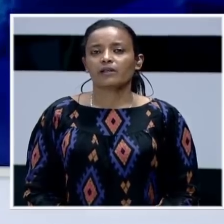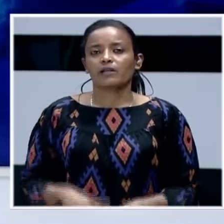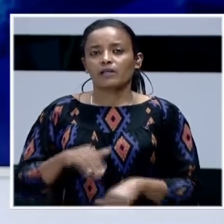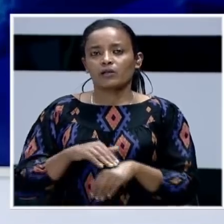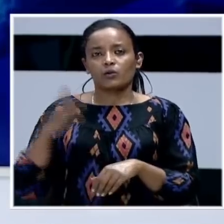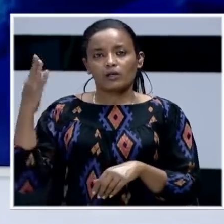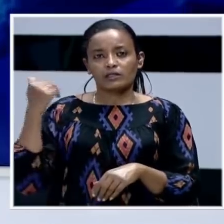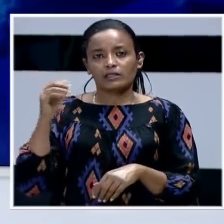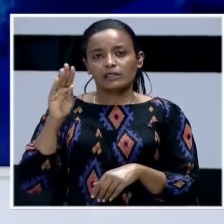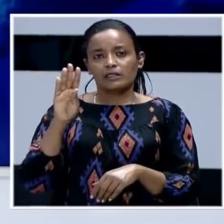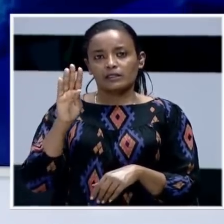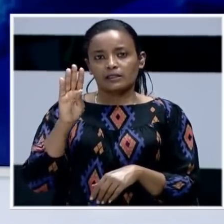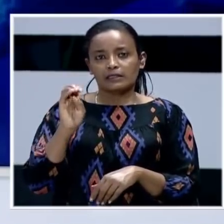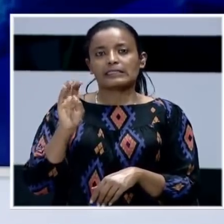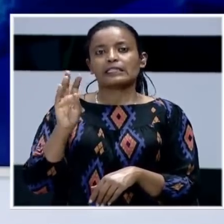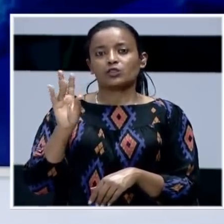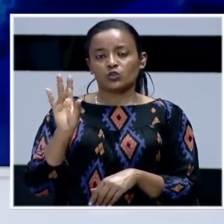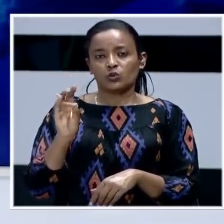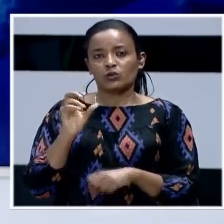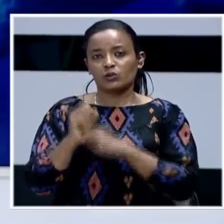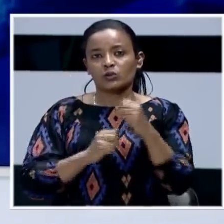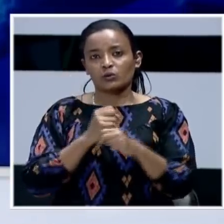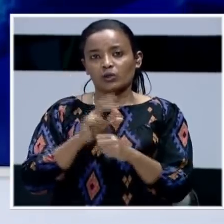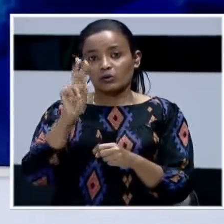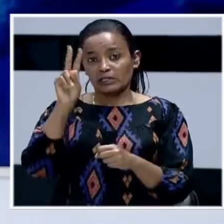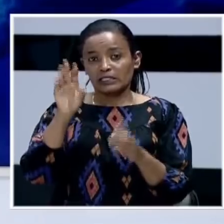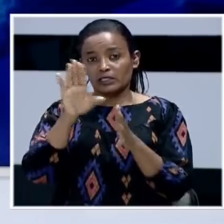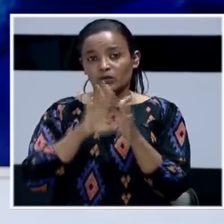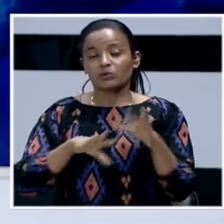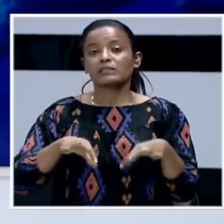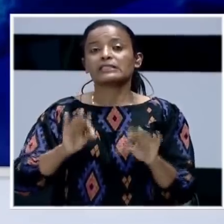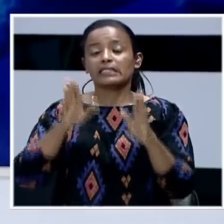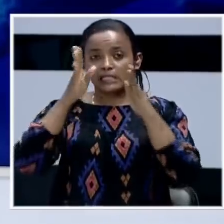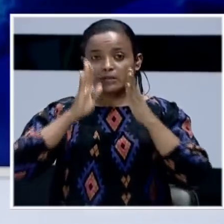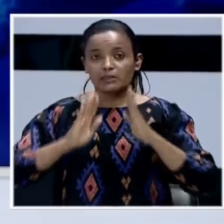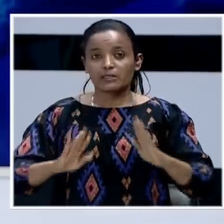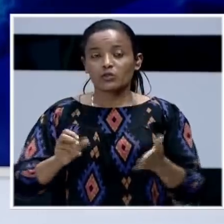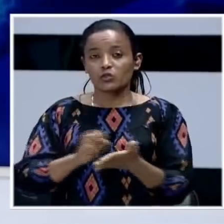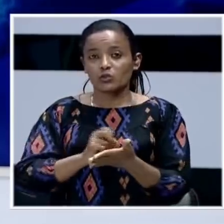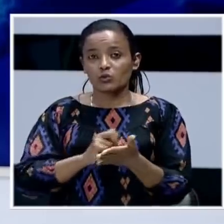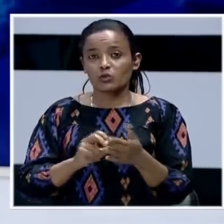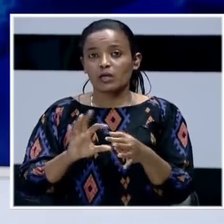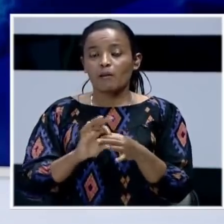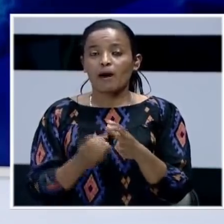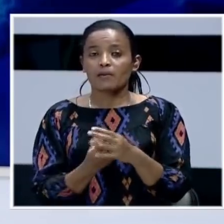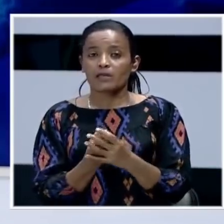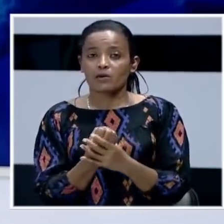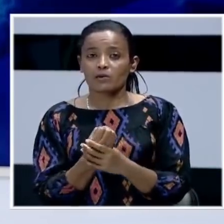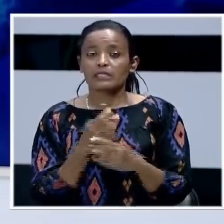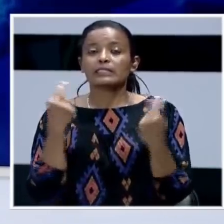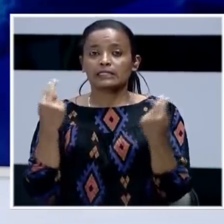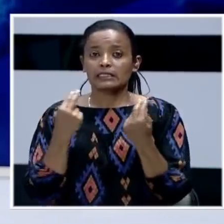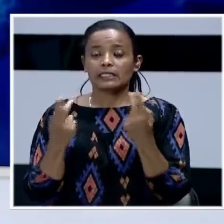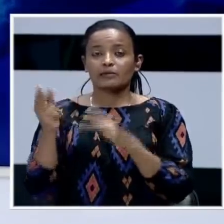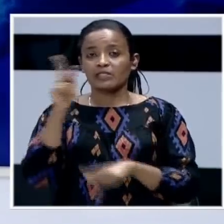ኣብ ዝሓለፉ 27 ዓመታት ብዓወት 20 ጉንበት ዝተረኸበ ሰላም ዝተመዝገቡ ማሕበራዊ ልምዓት